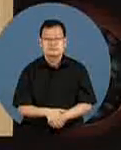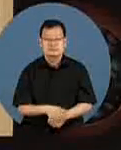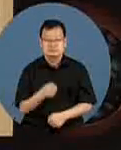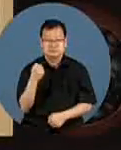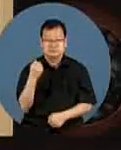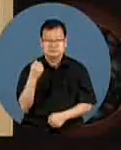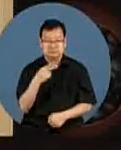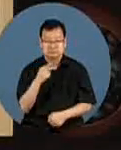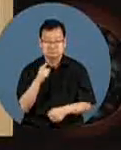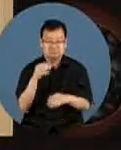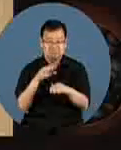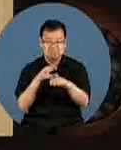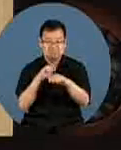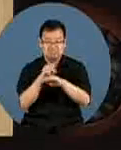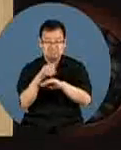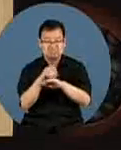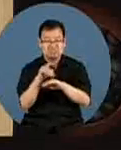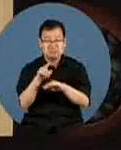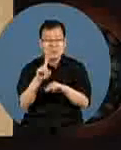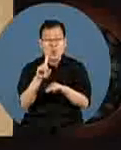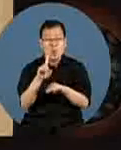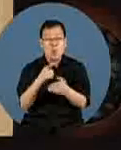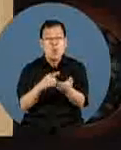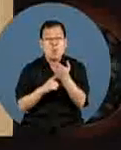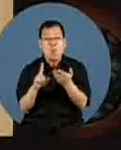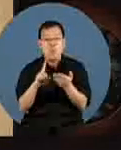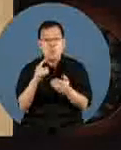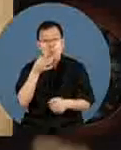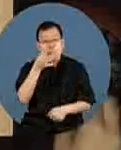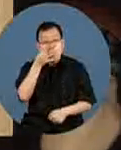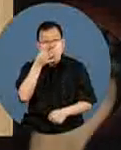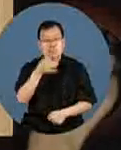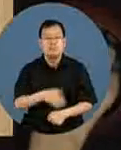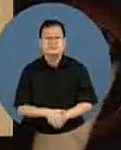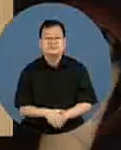다시 한번 음수를 물어보고.